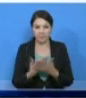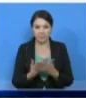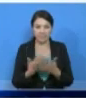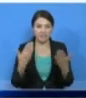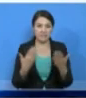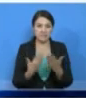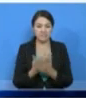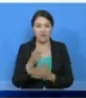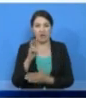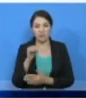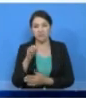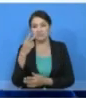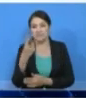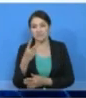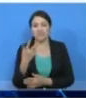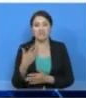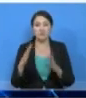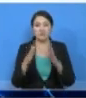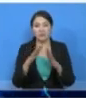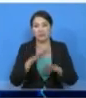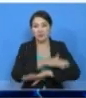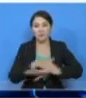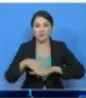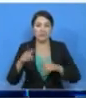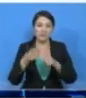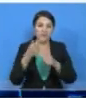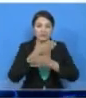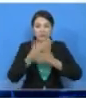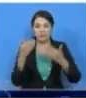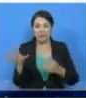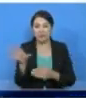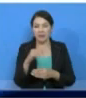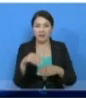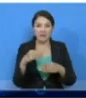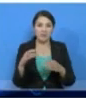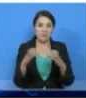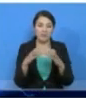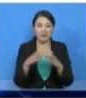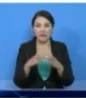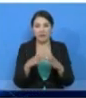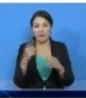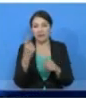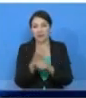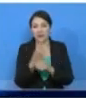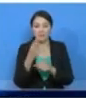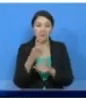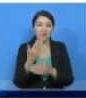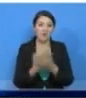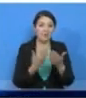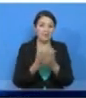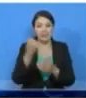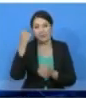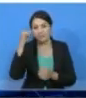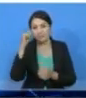жаңақоныс екі тұрғын үй алабында көптеген көшелердің барлығы атауы жоқ еді. Солардың барлығы не қоғам қайраткерлері, алаш қайраткерлері, кеңес одағының